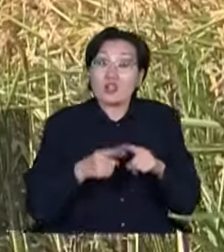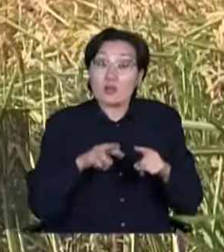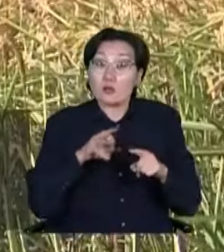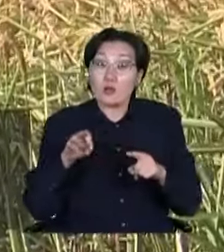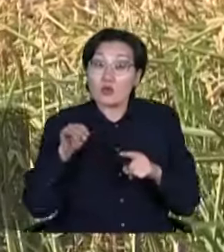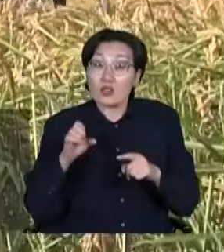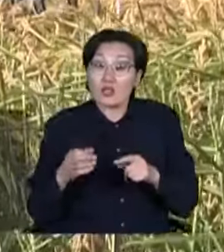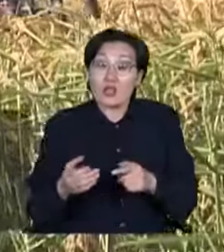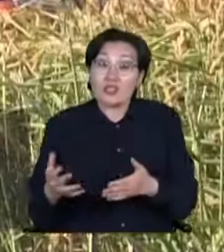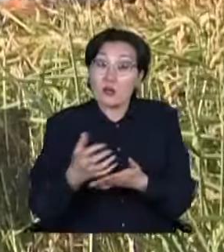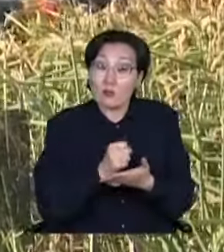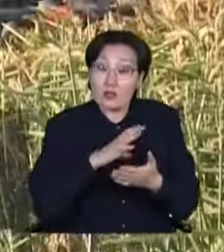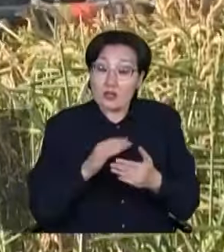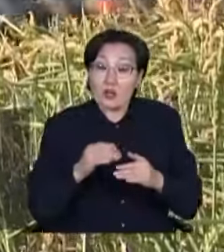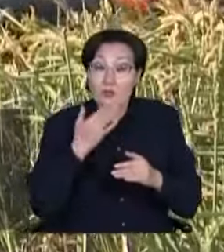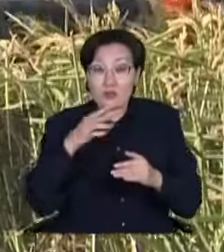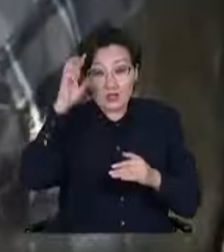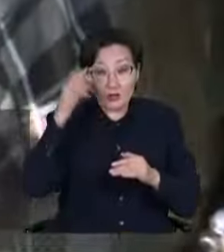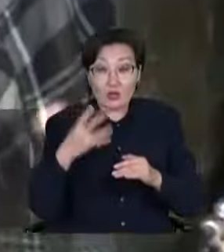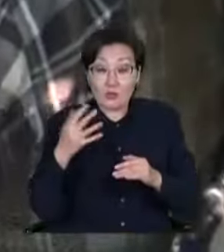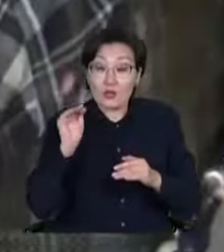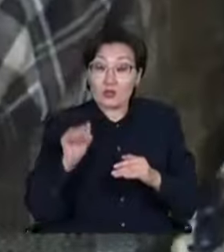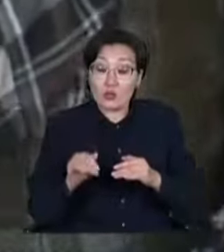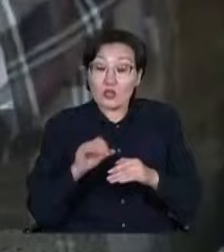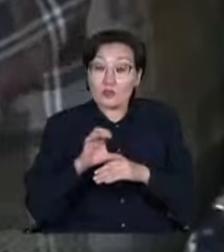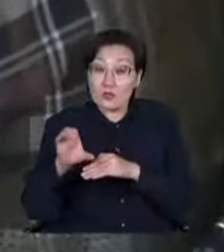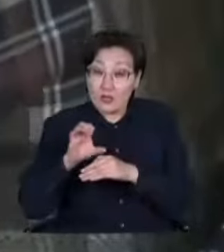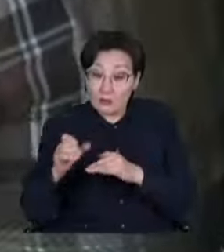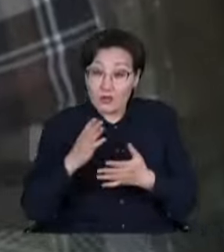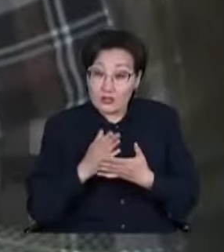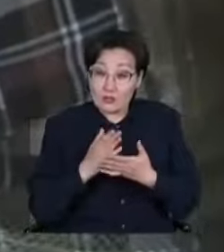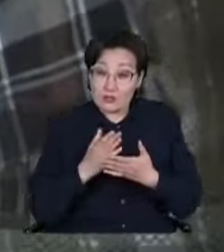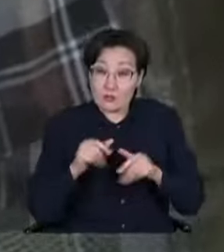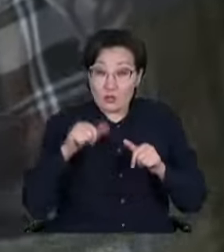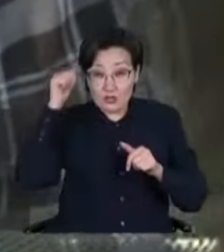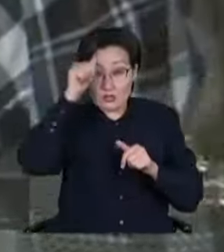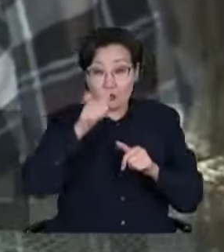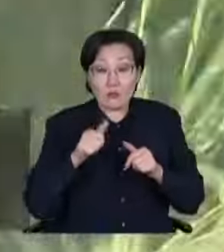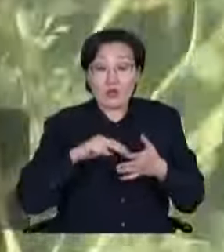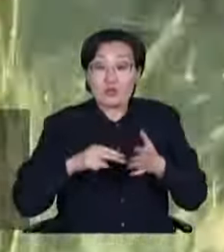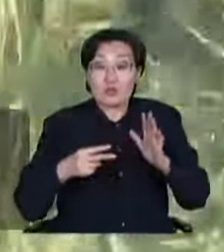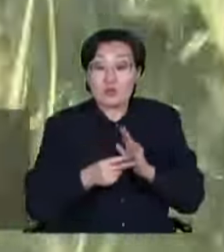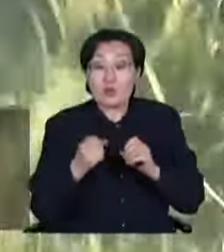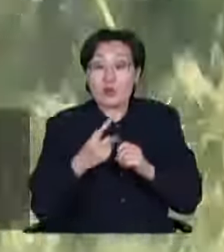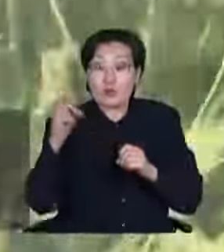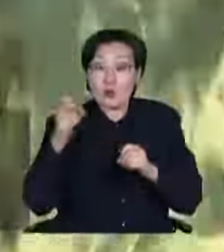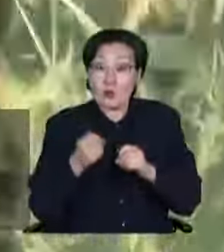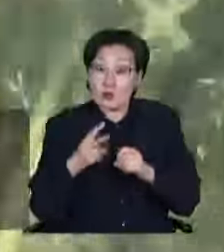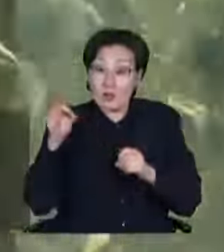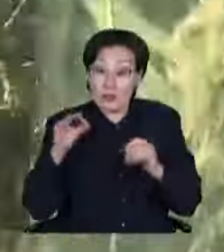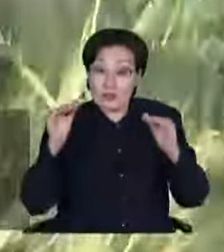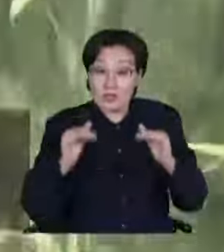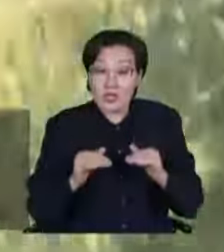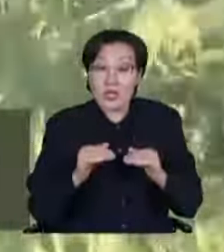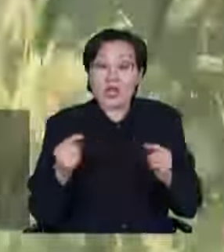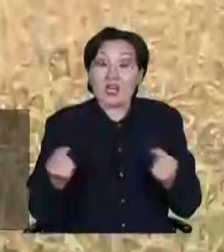өнім құйылған еді. Шетелге 45 мың тонна күріш экспортталғаны тағы бар. Ал биылғы меже былтырғыдан 12%-ға аз. Ал аз егіннен